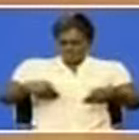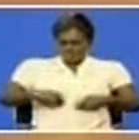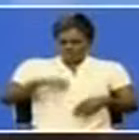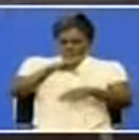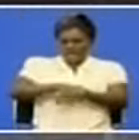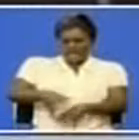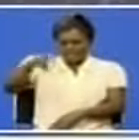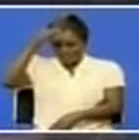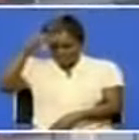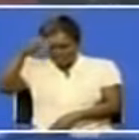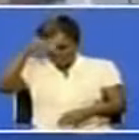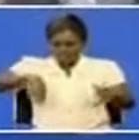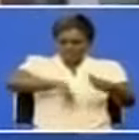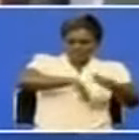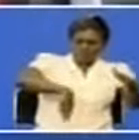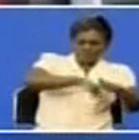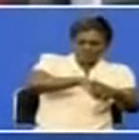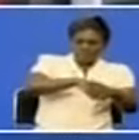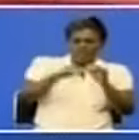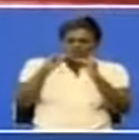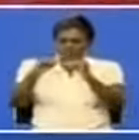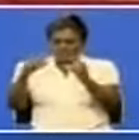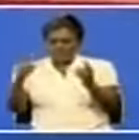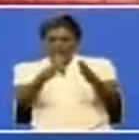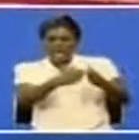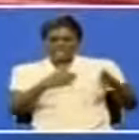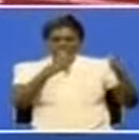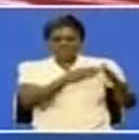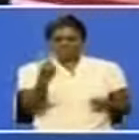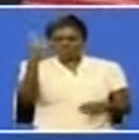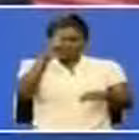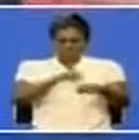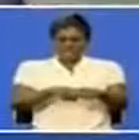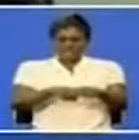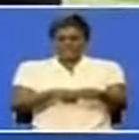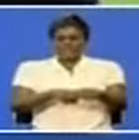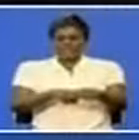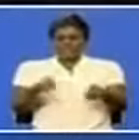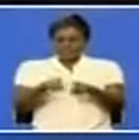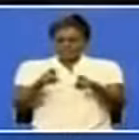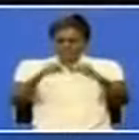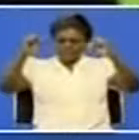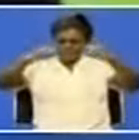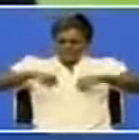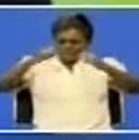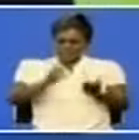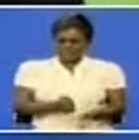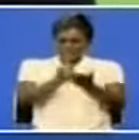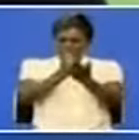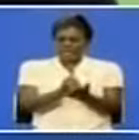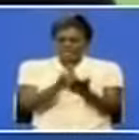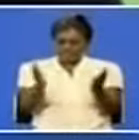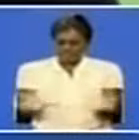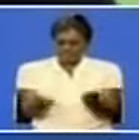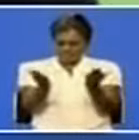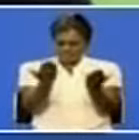kupata mafunzo ya kandanda kutoka kwa makocha wa timu ya Arsenal mara mbili kwa msimu. Mkataba huo pia utaisaidia katika kukuza